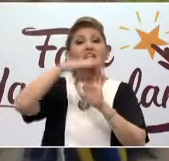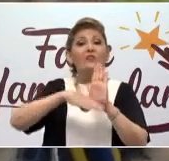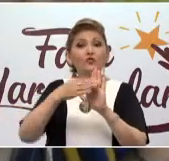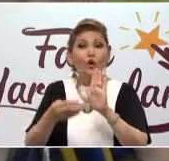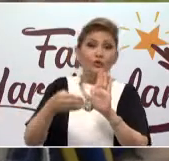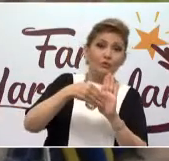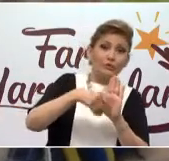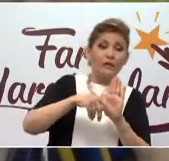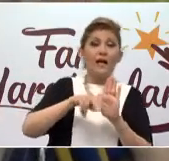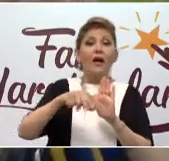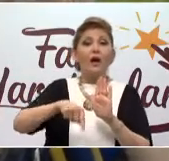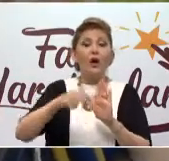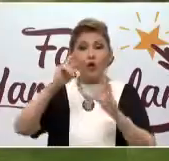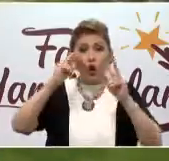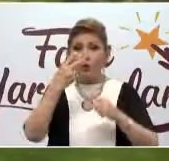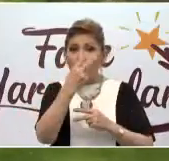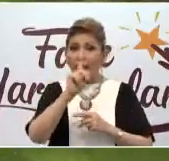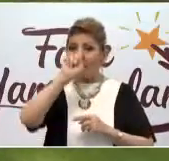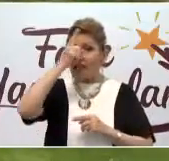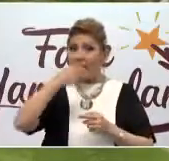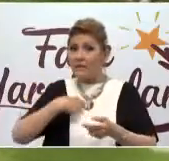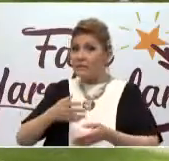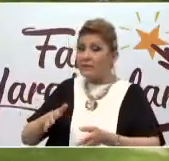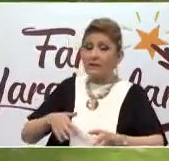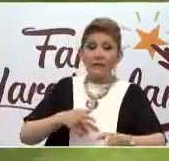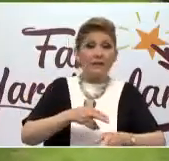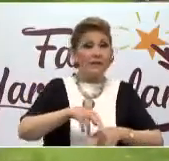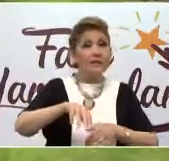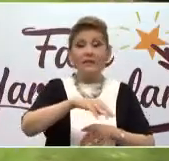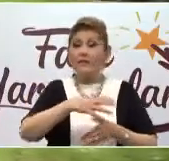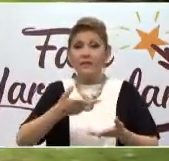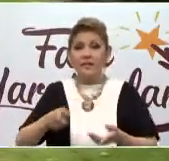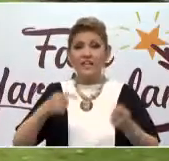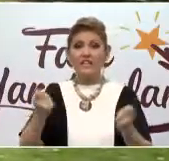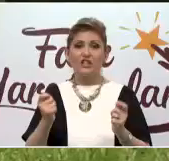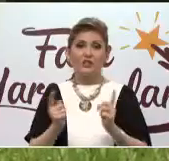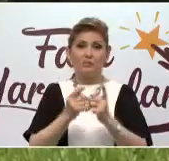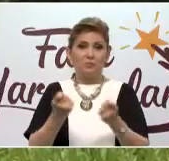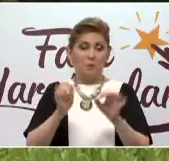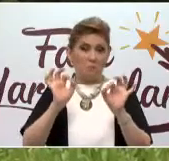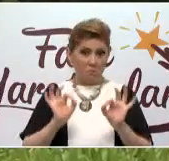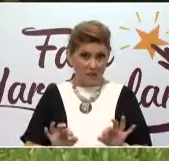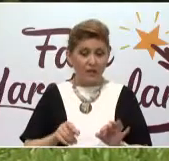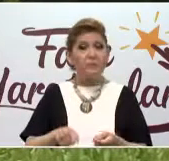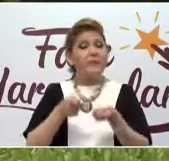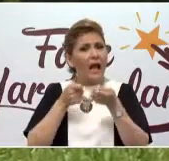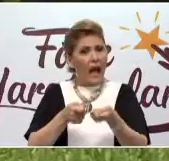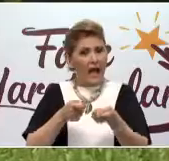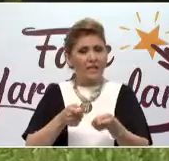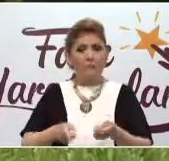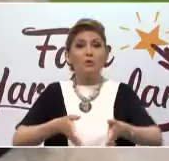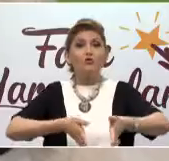gibi bir görme engelli bireyin tek başına bağımsız hareket edebilmesi için çalışmalara başlanıyor. Eğitimler